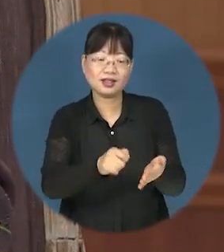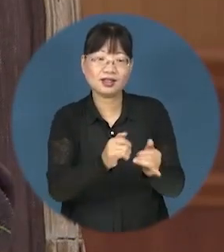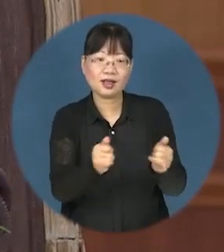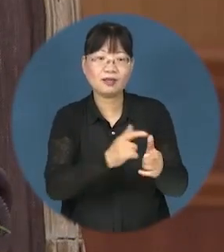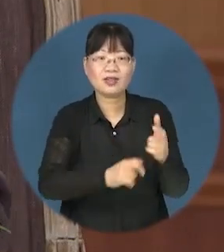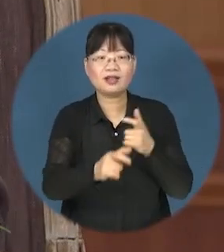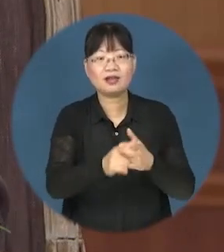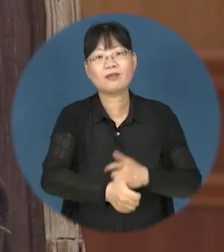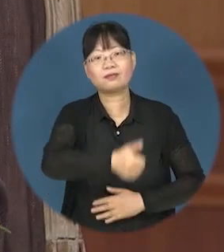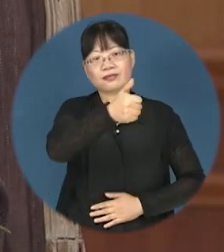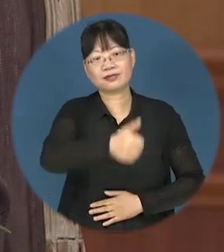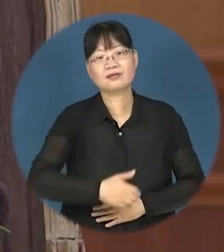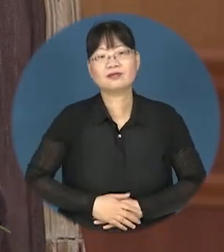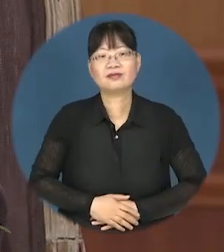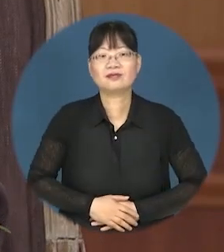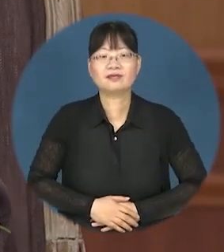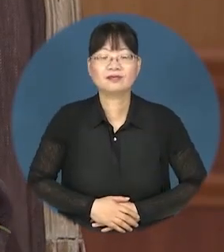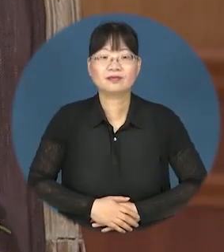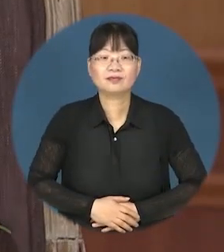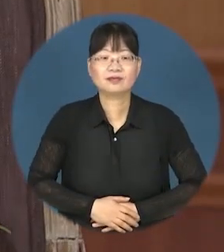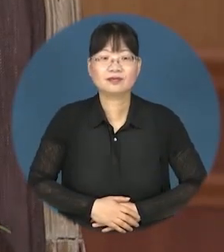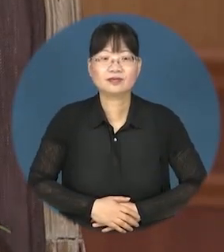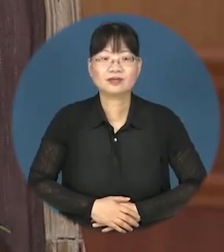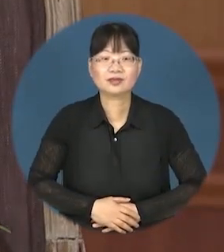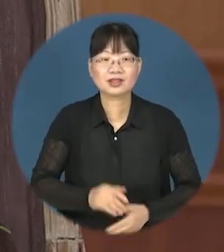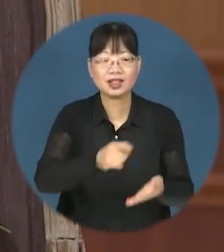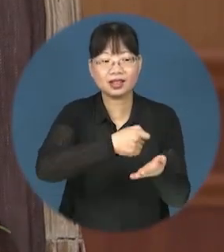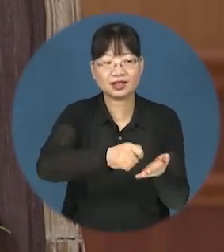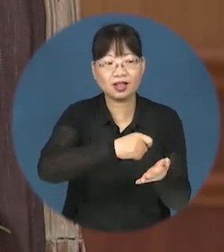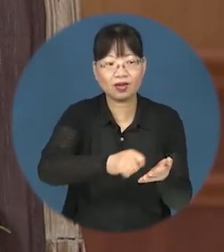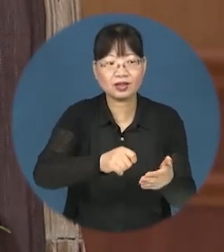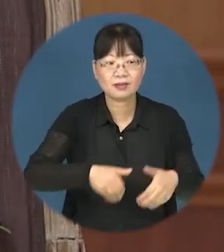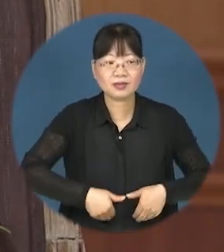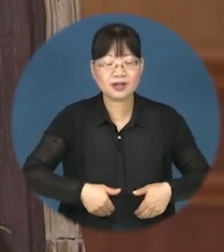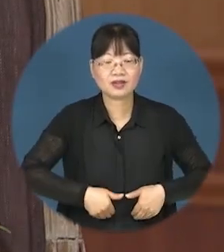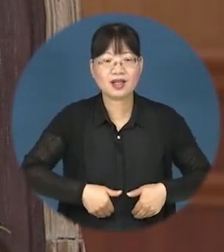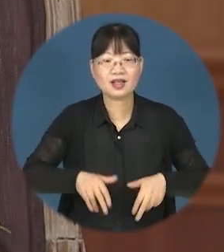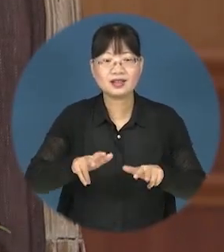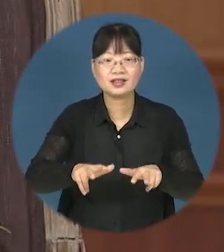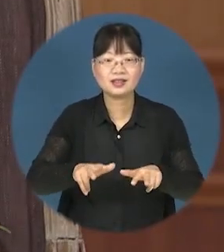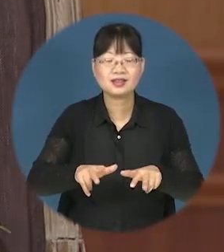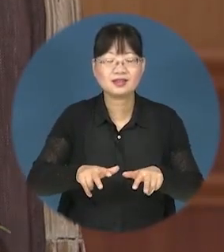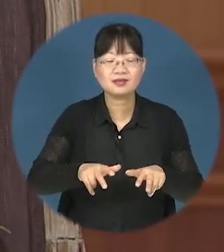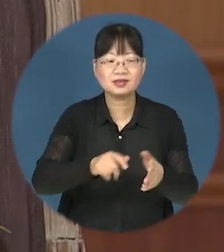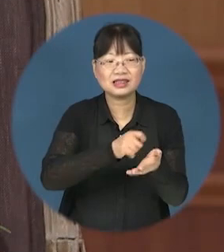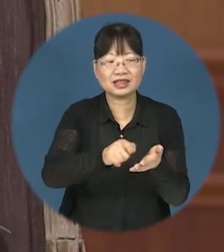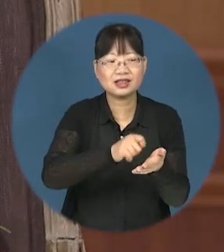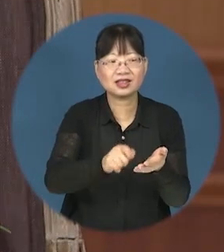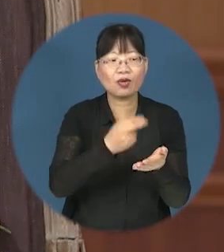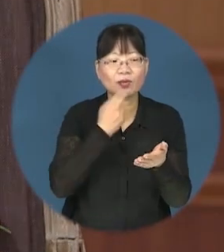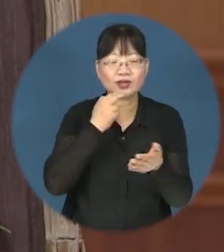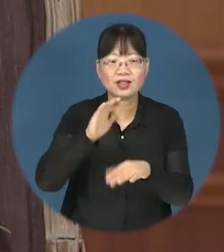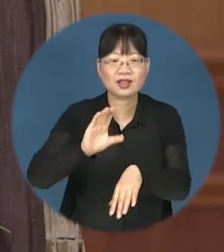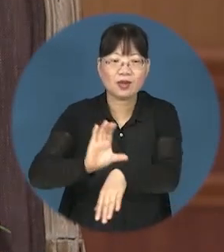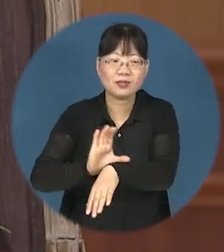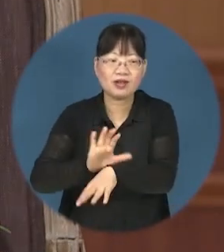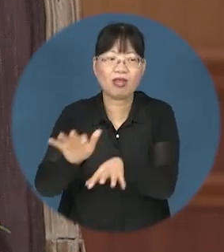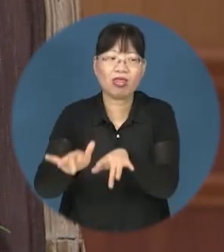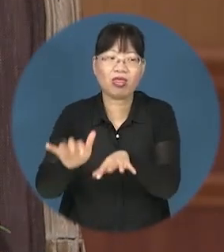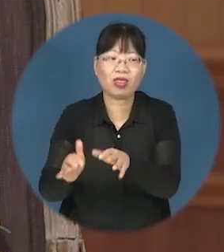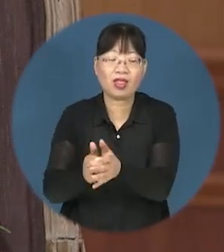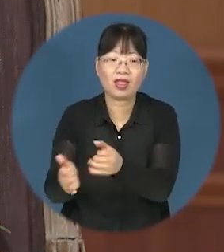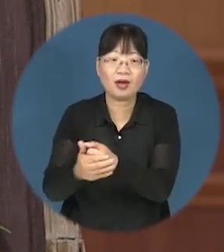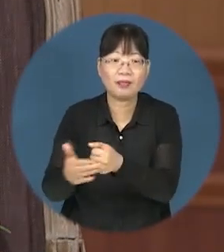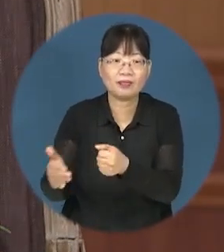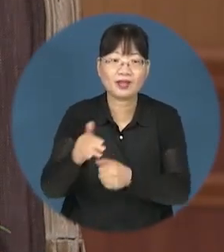쪽이 더 3 했어요 4 써야지 되는데 요즘은 너무 안 쓰잖아요 왜서 캘리그라피